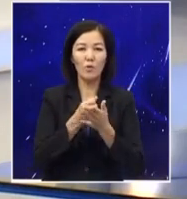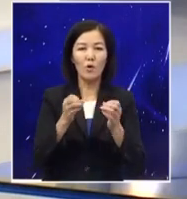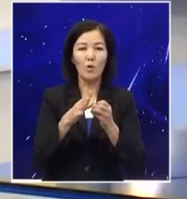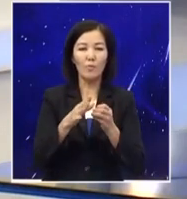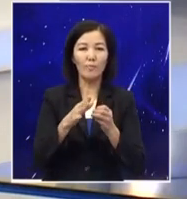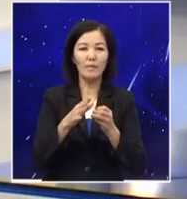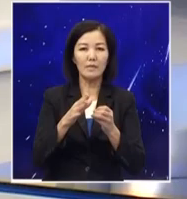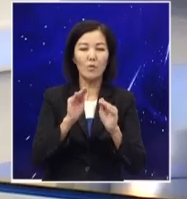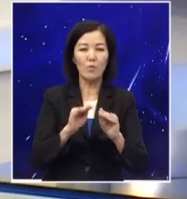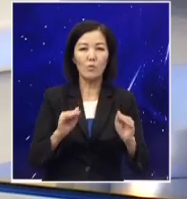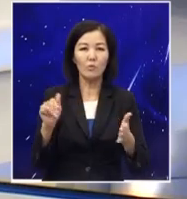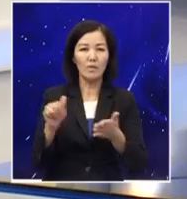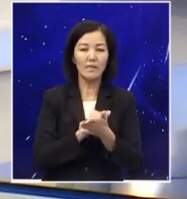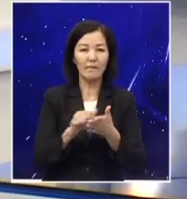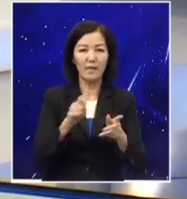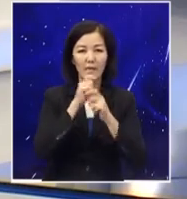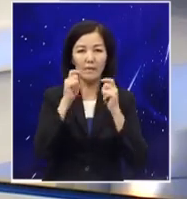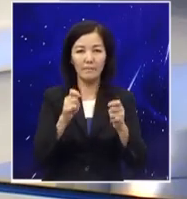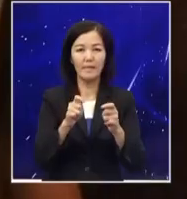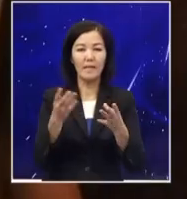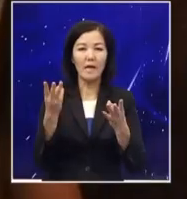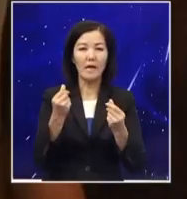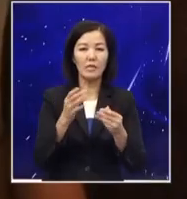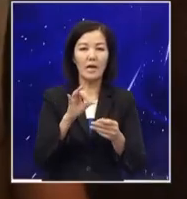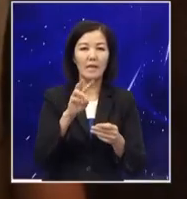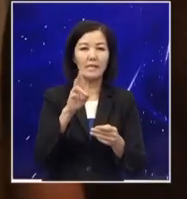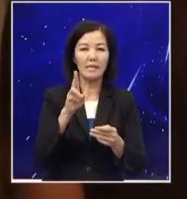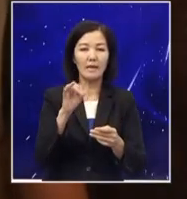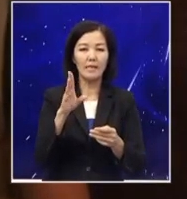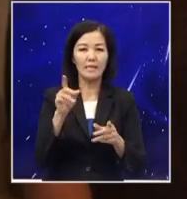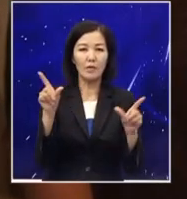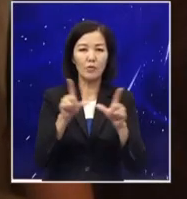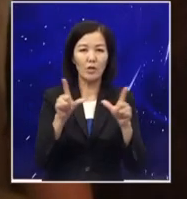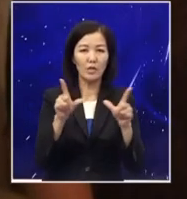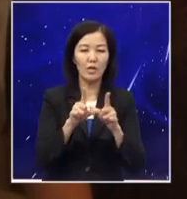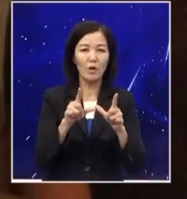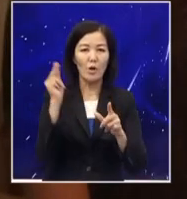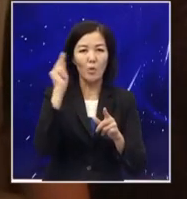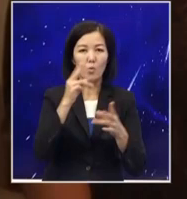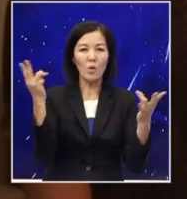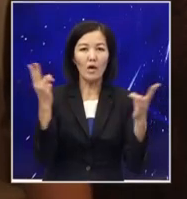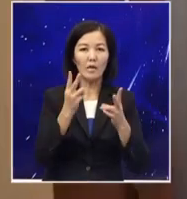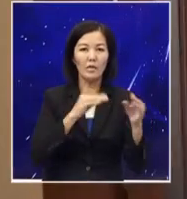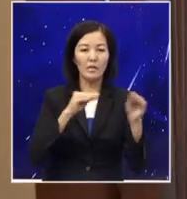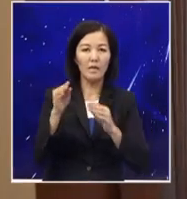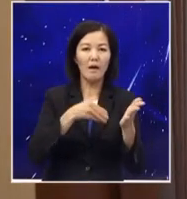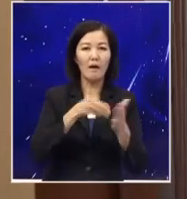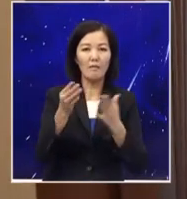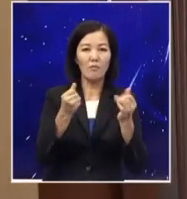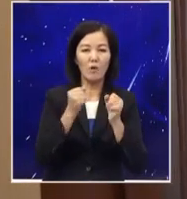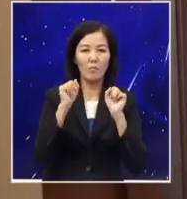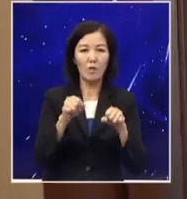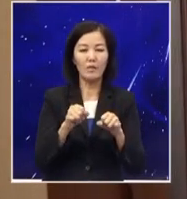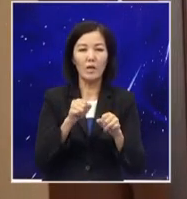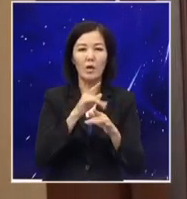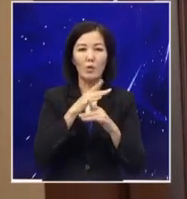15 оқушыға сертификат табыстады. Олар бұл қаржыға Асыл Қазына дүкендер желісінен оқуға қажетті құралдарын алады. Көп